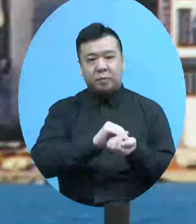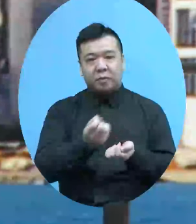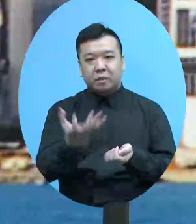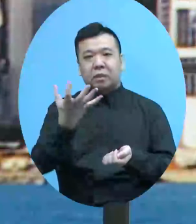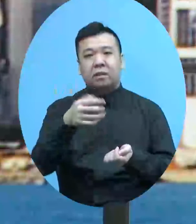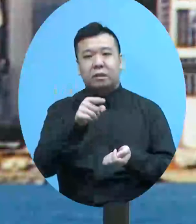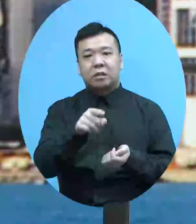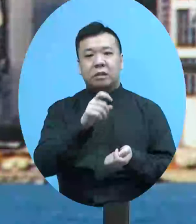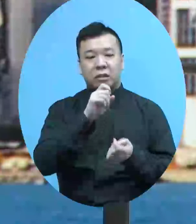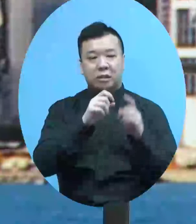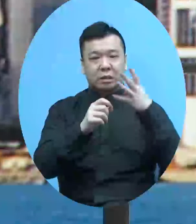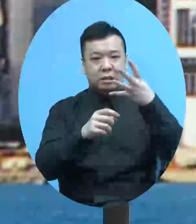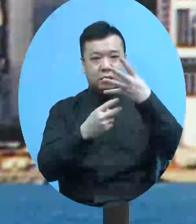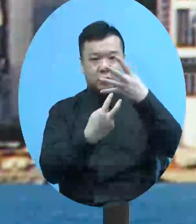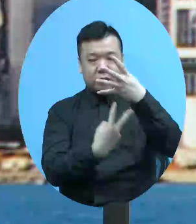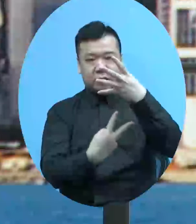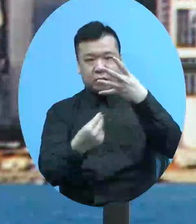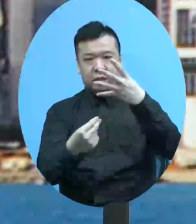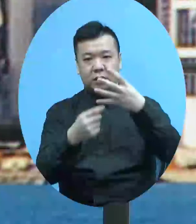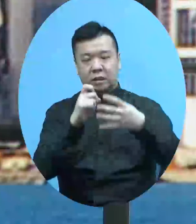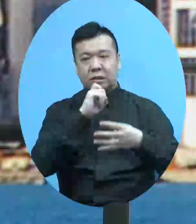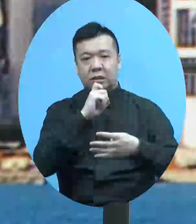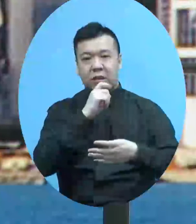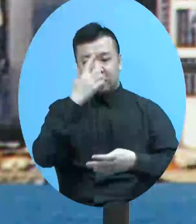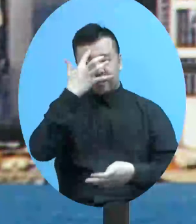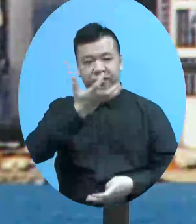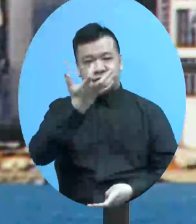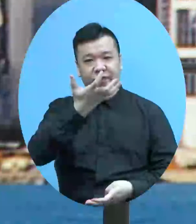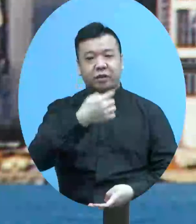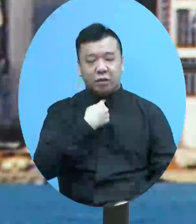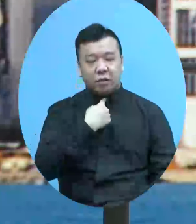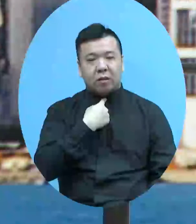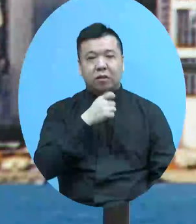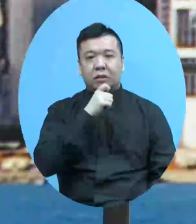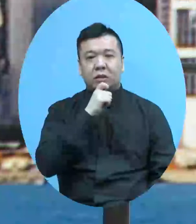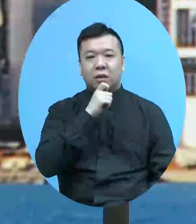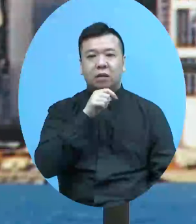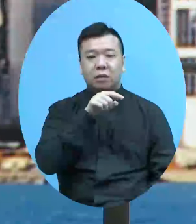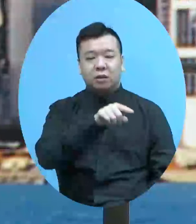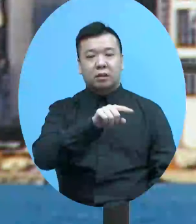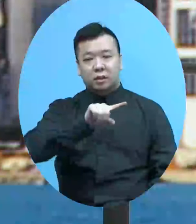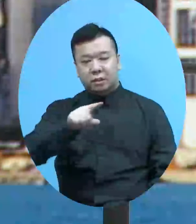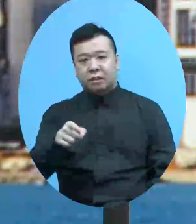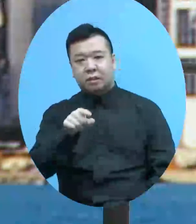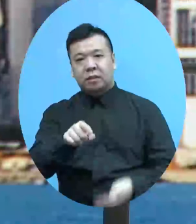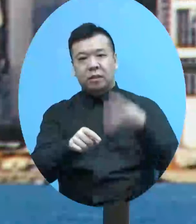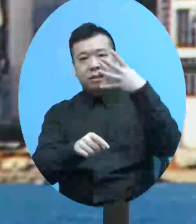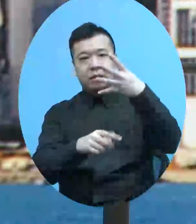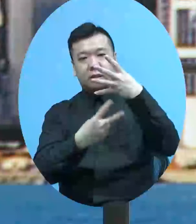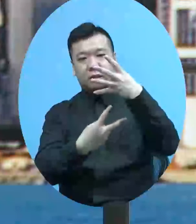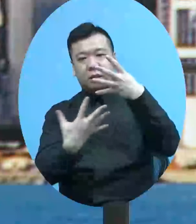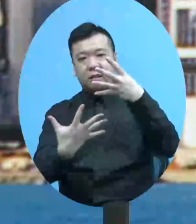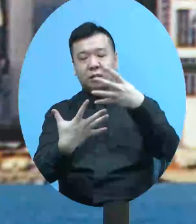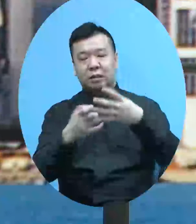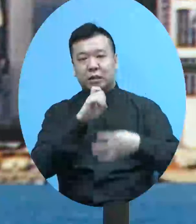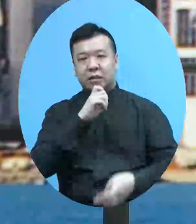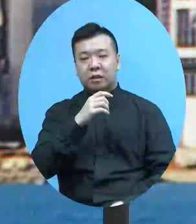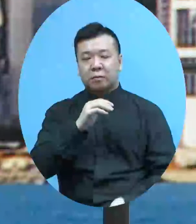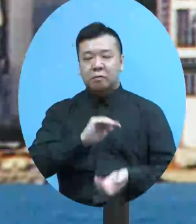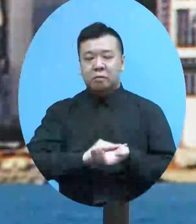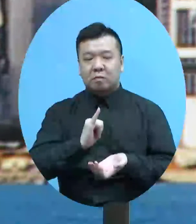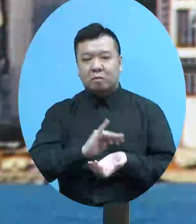即一位是4月27號就有些低消化有些咳嗽那另外一位是4月25號開始有些